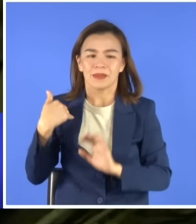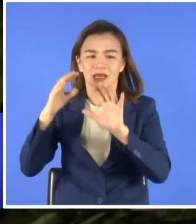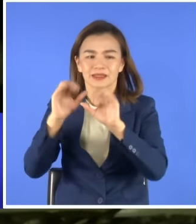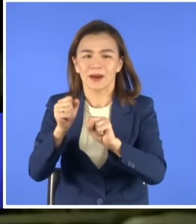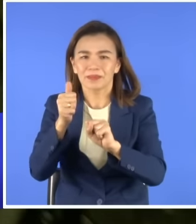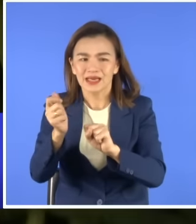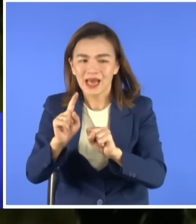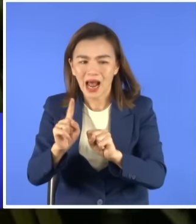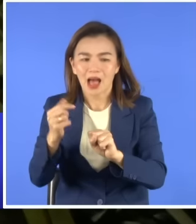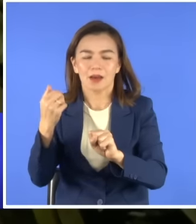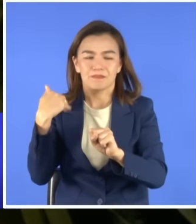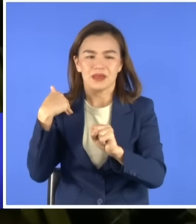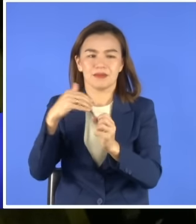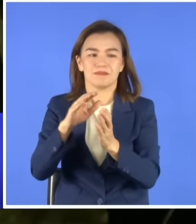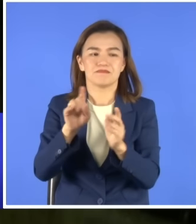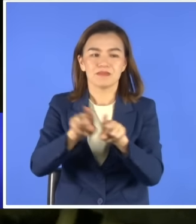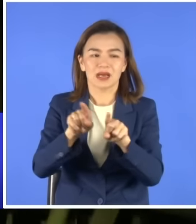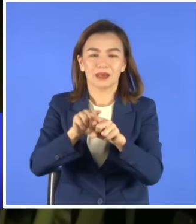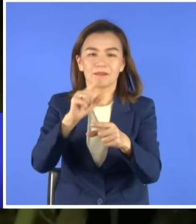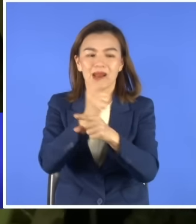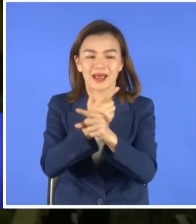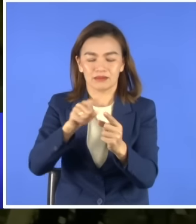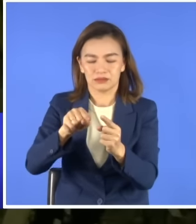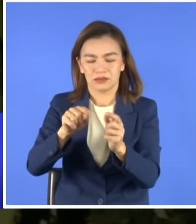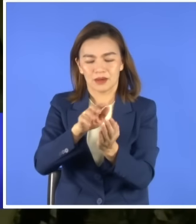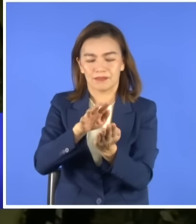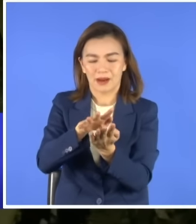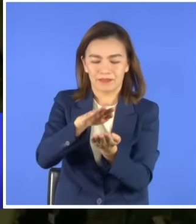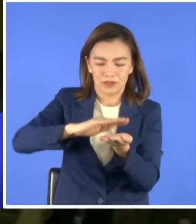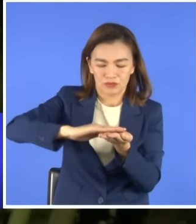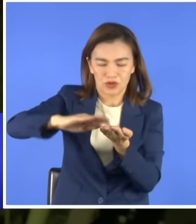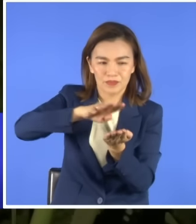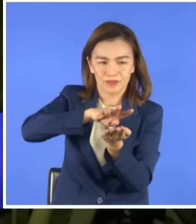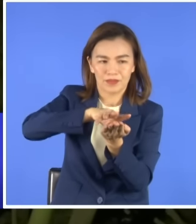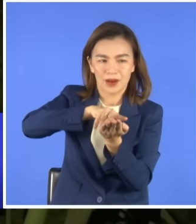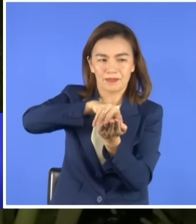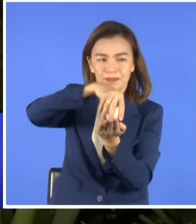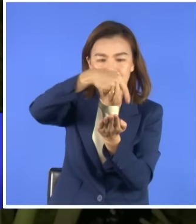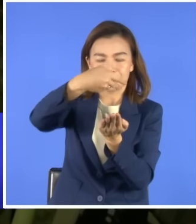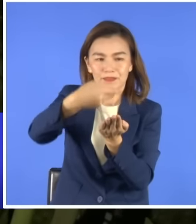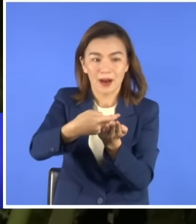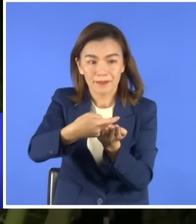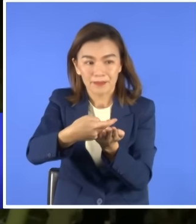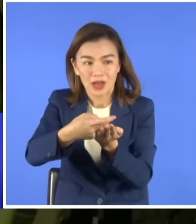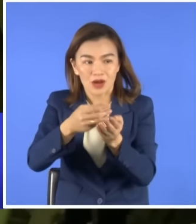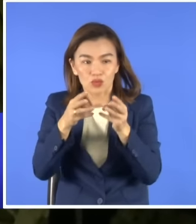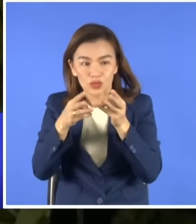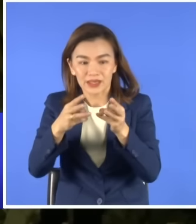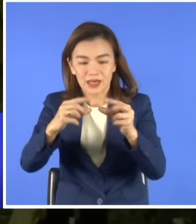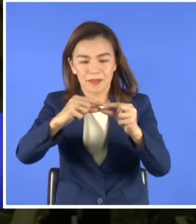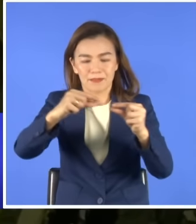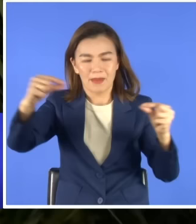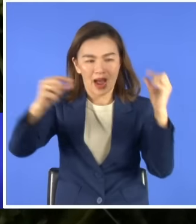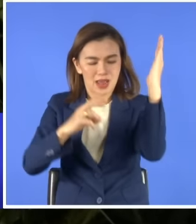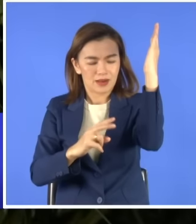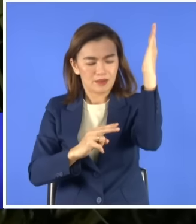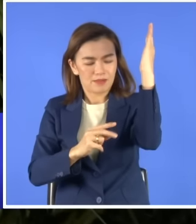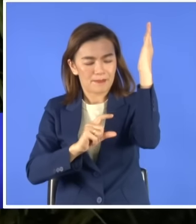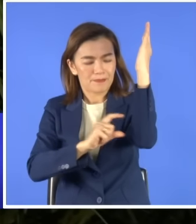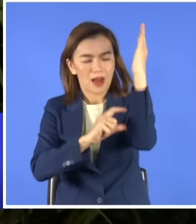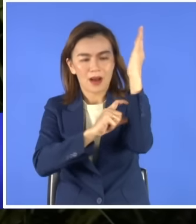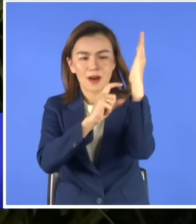บ่วงค่ะที่ทำจากลวดขนาดเล็กนำมาร้อยเข้ากับเสาไม้ไผ่แล้วก็ไปปักไว้ตามท้องนาจุดที่เป็นทางเดินของหนูจะ